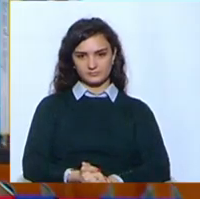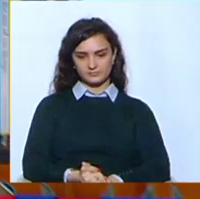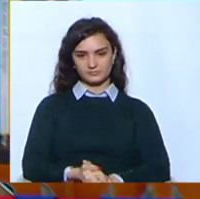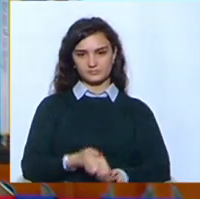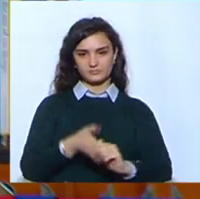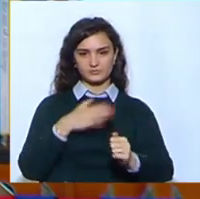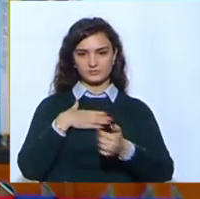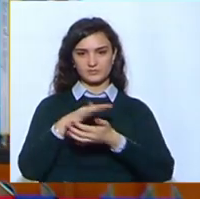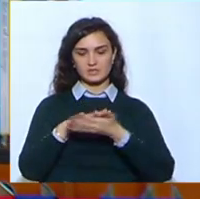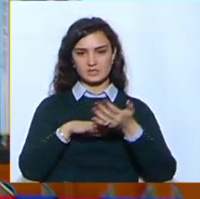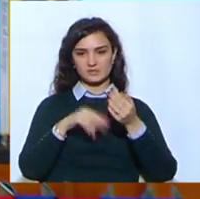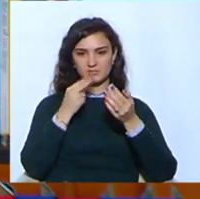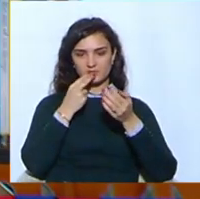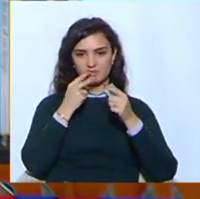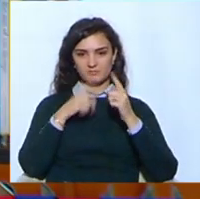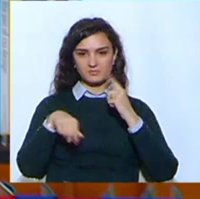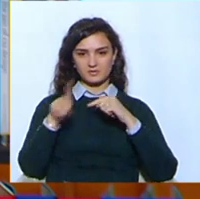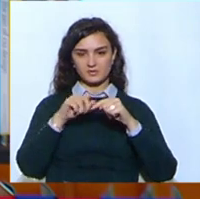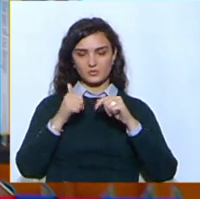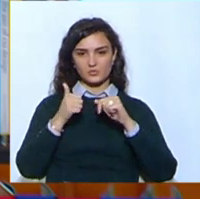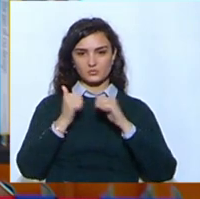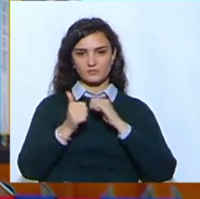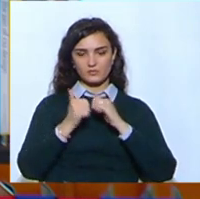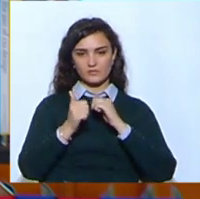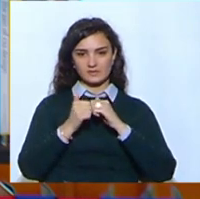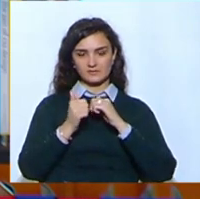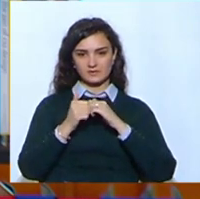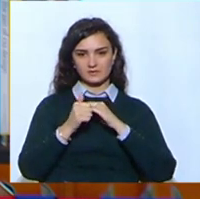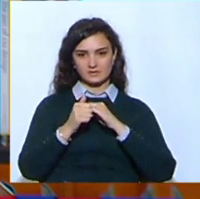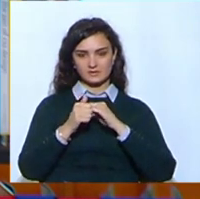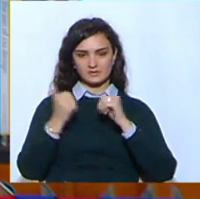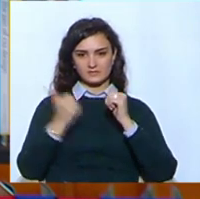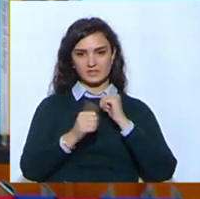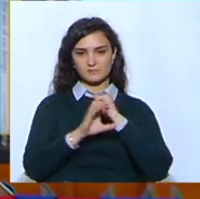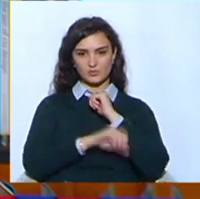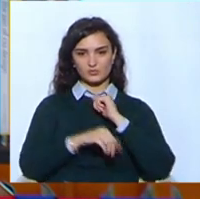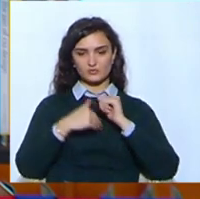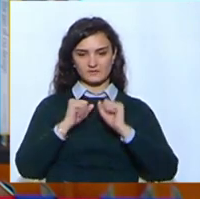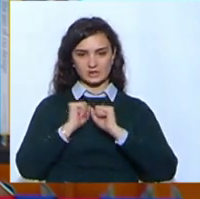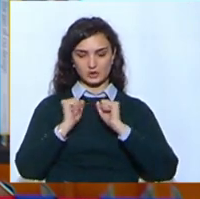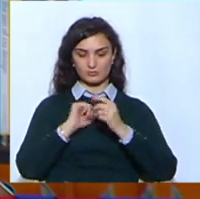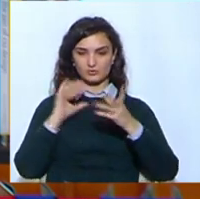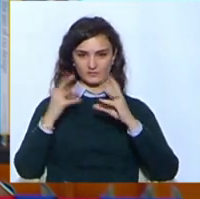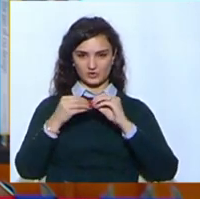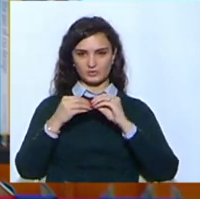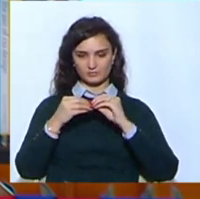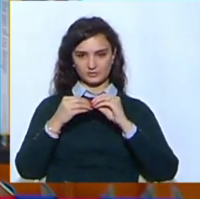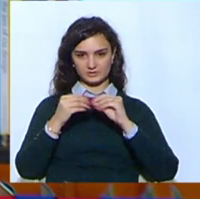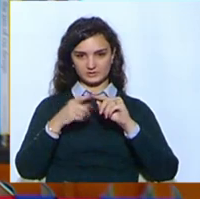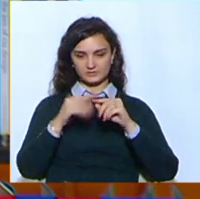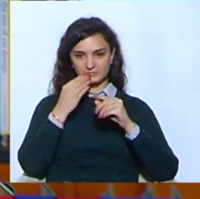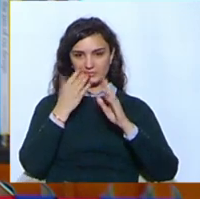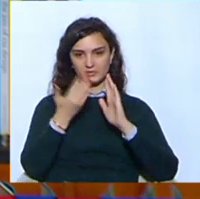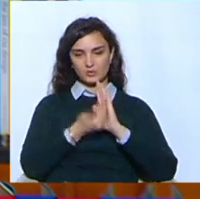ჩვენ ვაგრძელებთ კობიზონით და როგორც ყოველთვის კვირის ბოლოს ჩვენ ვცდილობთ შევაჯამოთ მეტნაკლებად ის